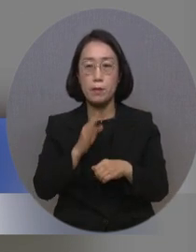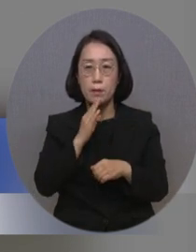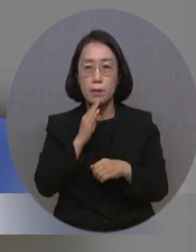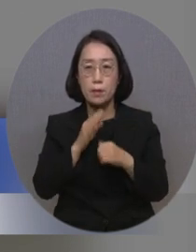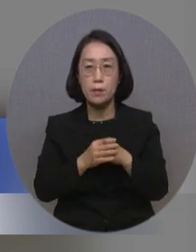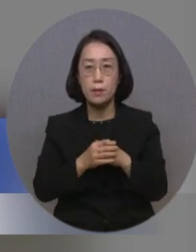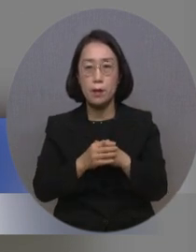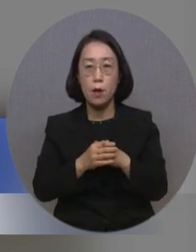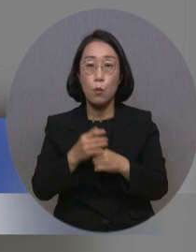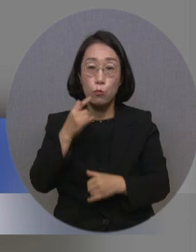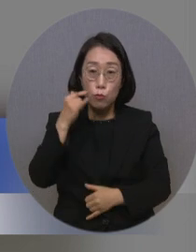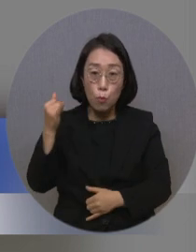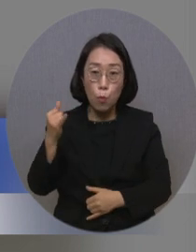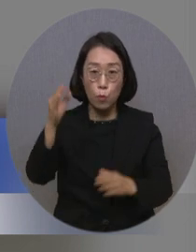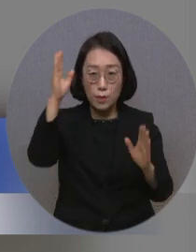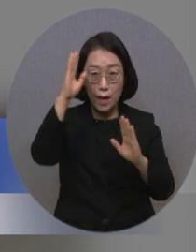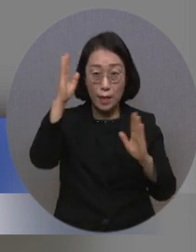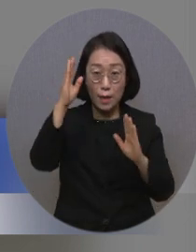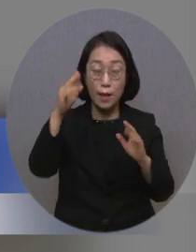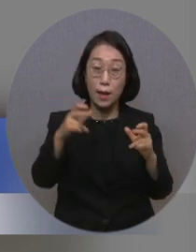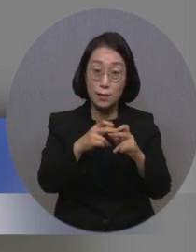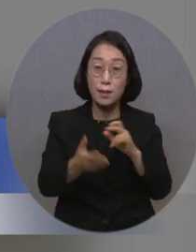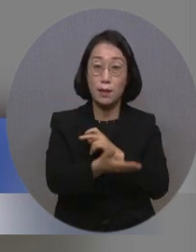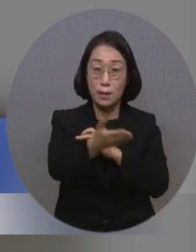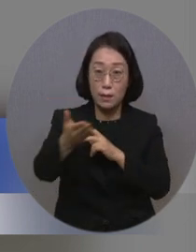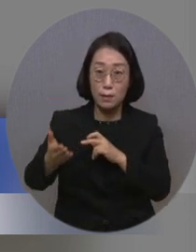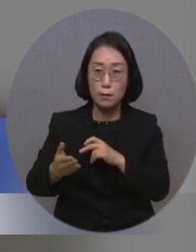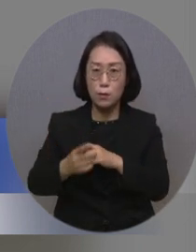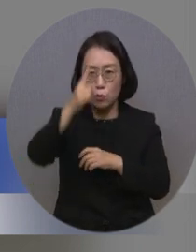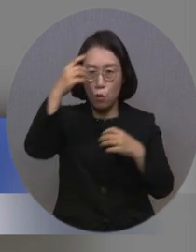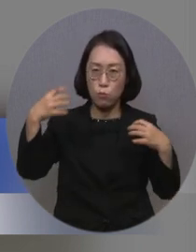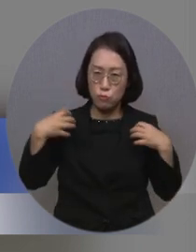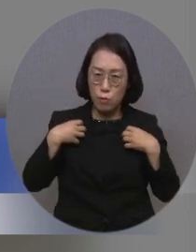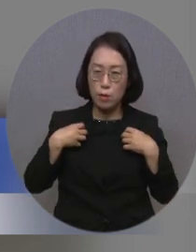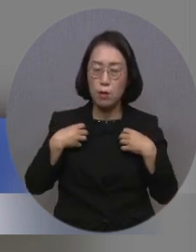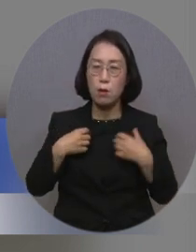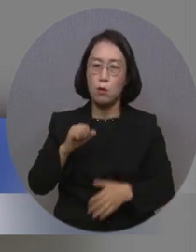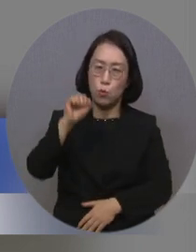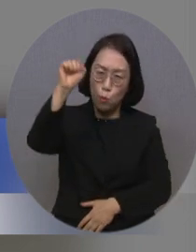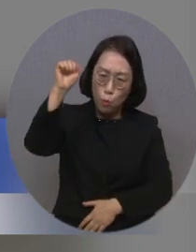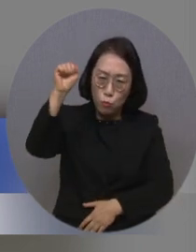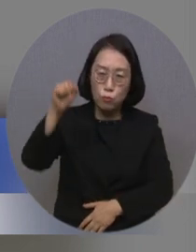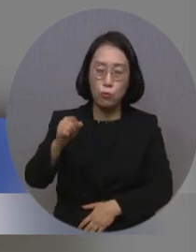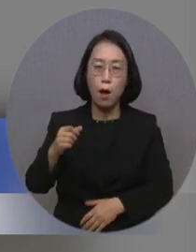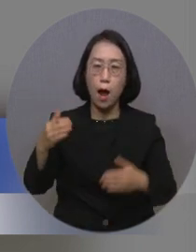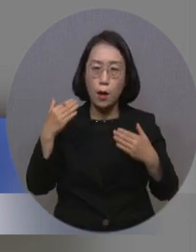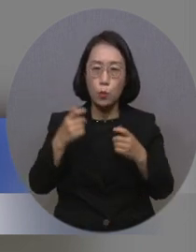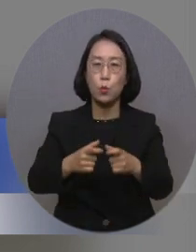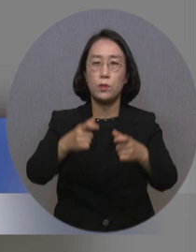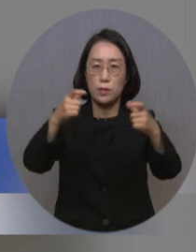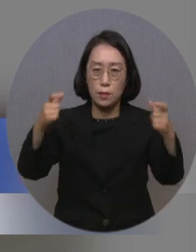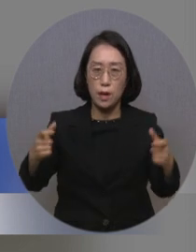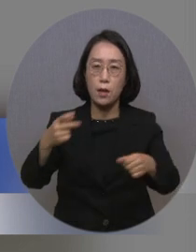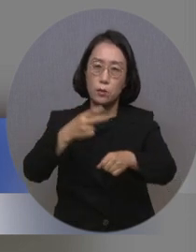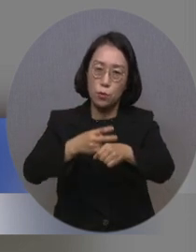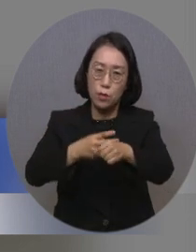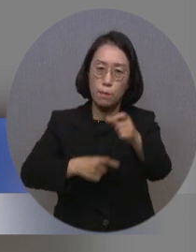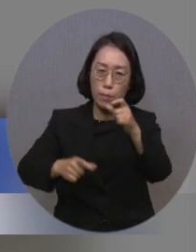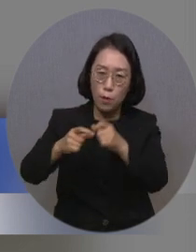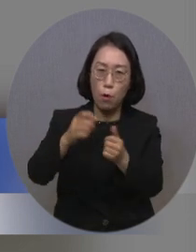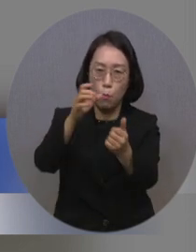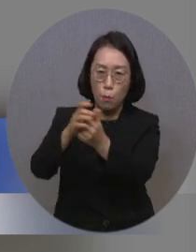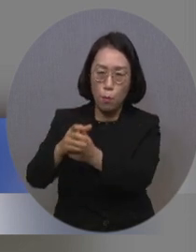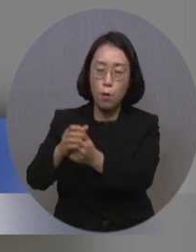그동안 학부모와 장애 학생들은 정부와 국회를 향해 특수학교에 추가 설립과 특수교사 수급 문제 해결